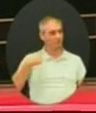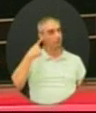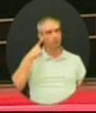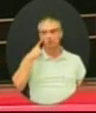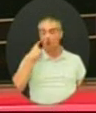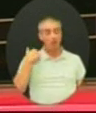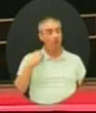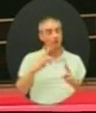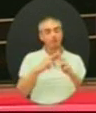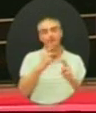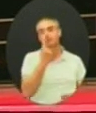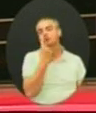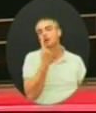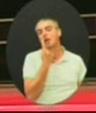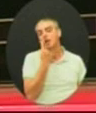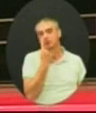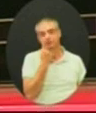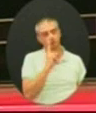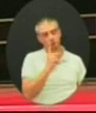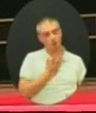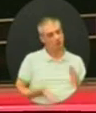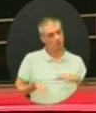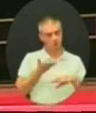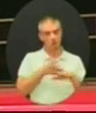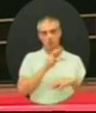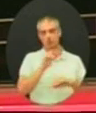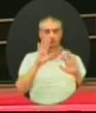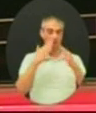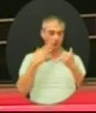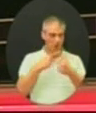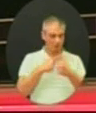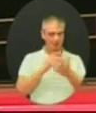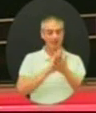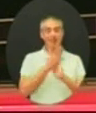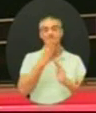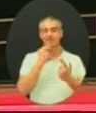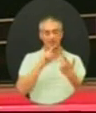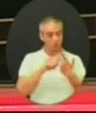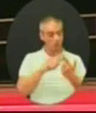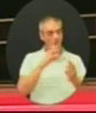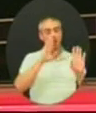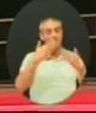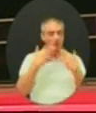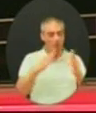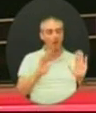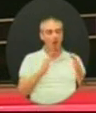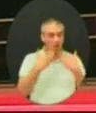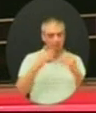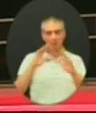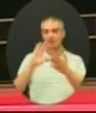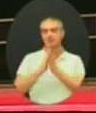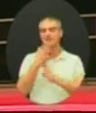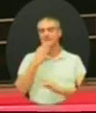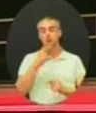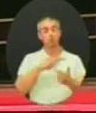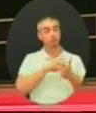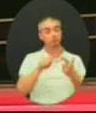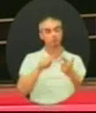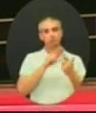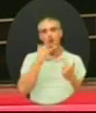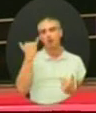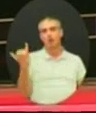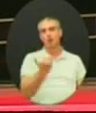הייתה פגישה אחת שהם לא העלו את סוגיית הכותל והגיור. הכותל והגיור, כל הזמן.